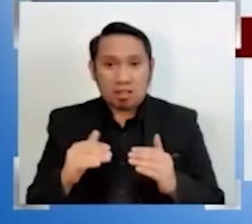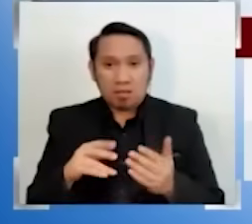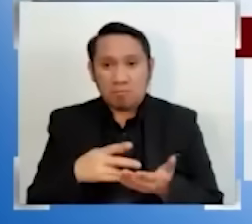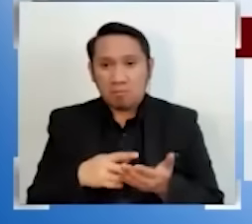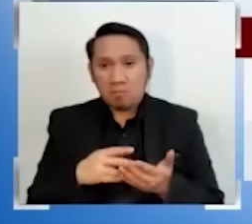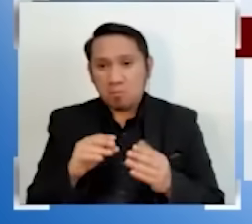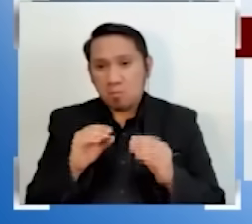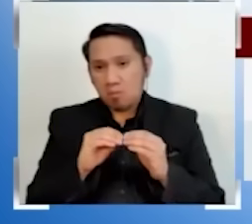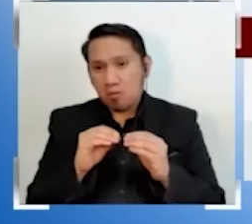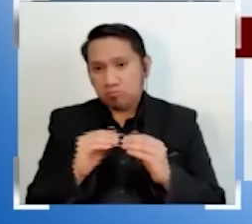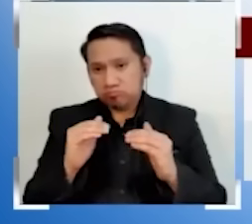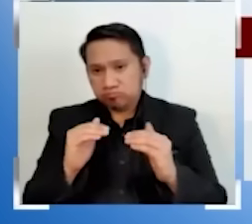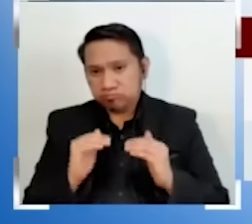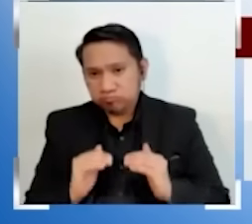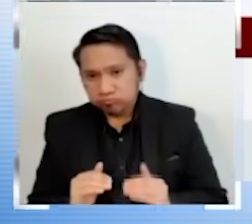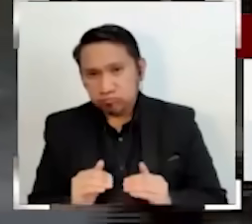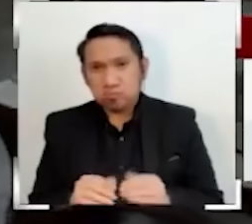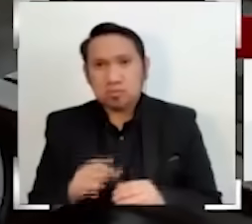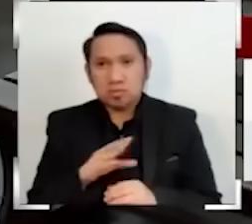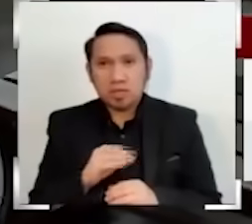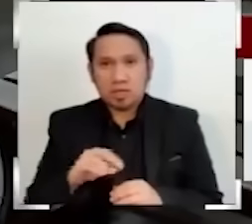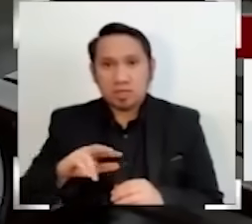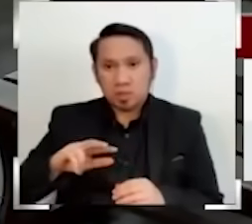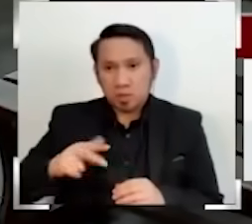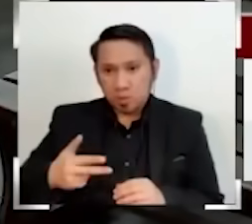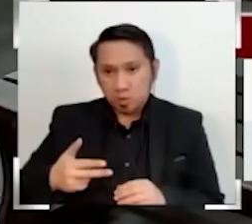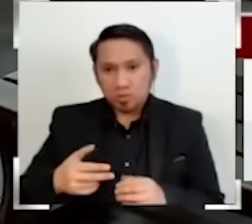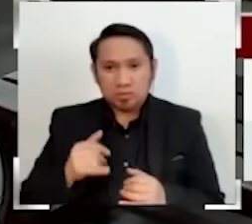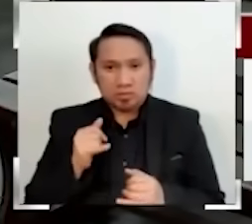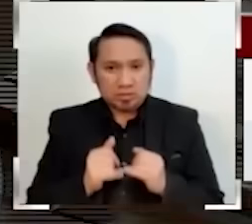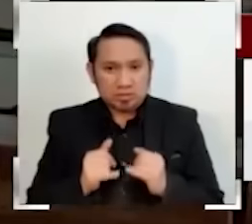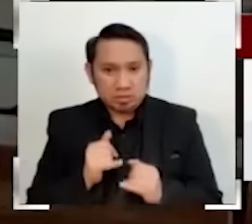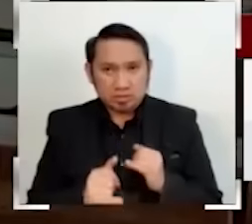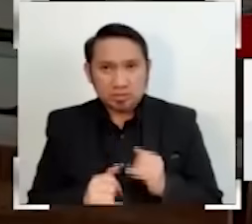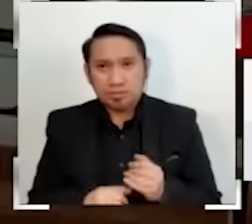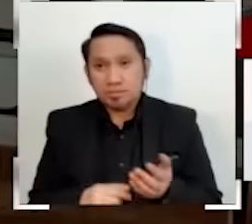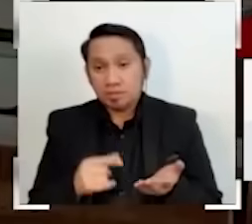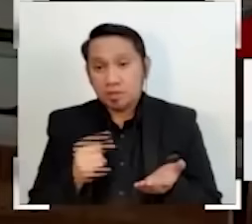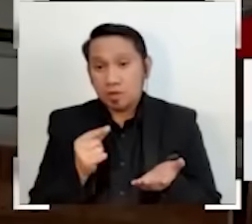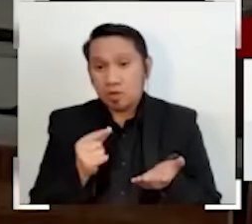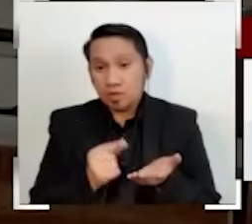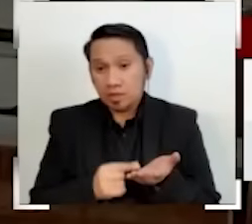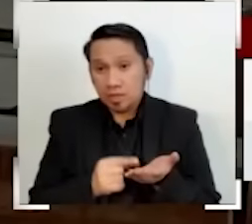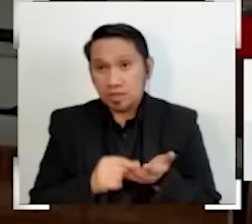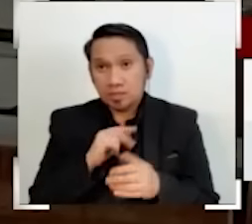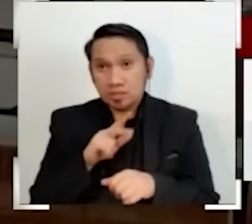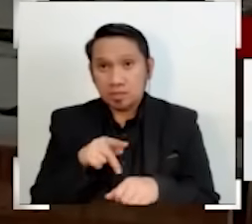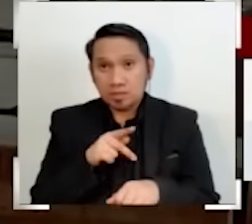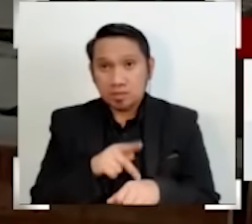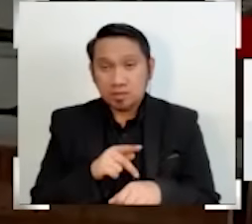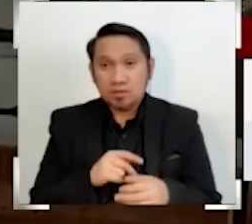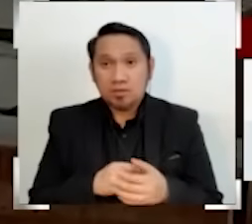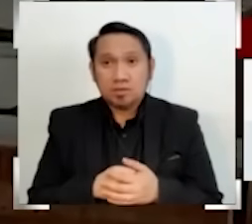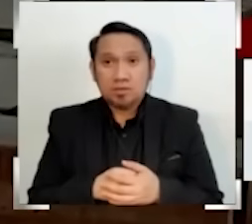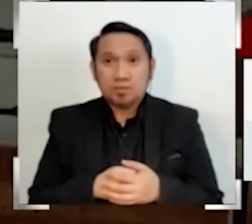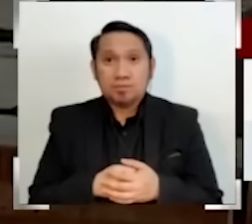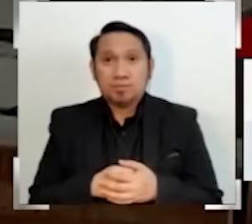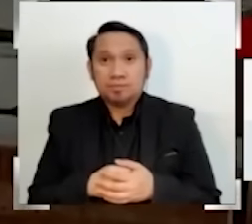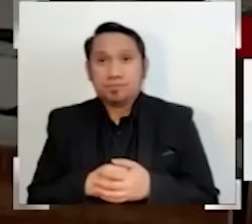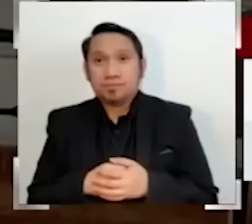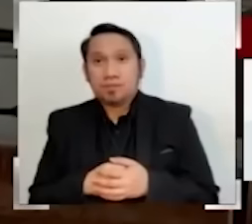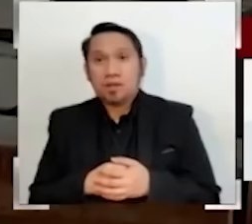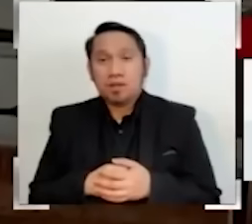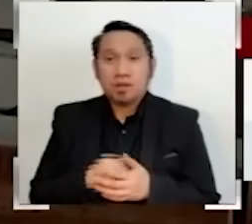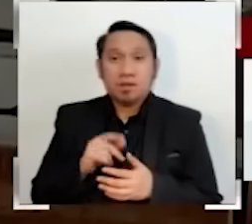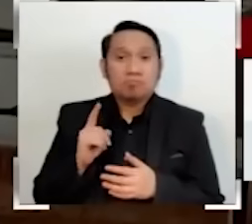at 3 sa pinakakulelat. Ang final score ng Pilipinas, below OECD average pa rin dahil 1